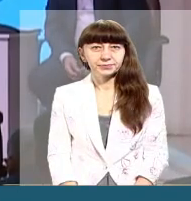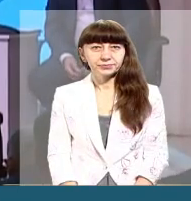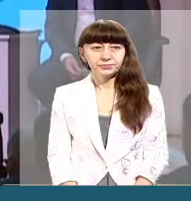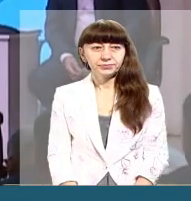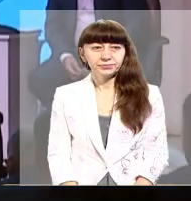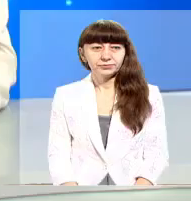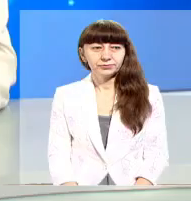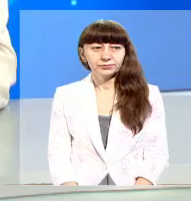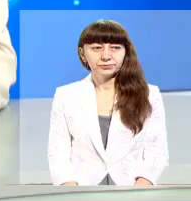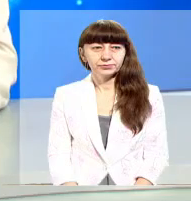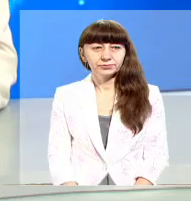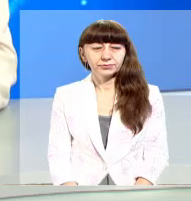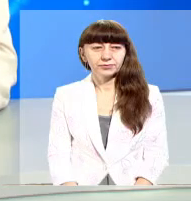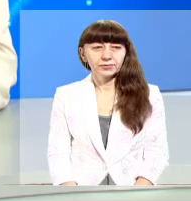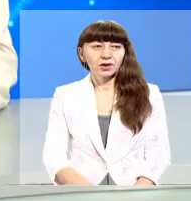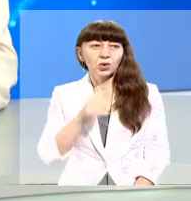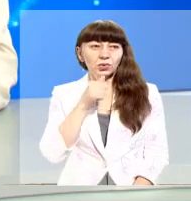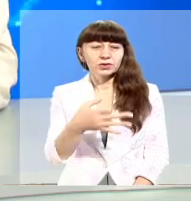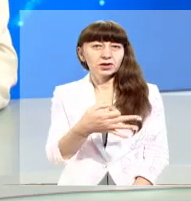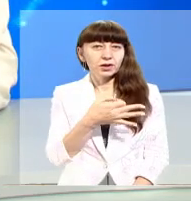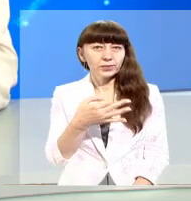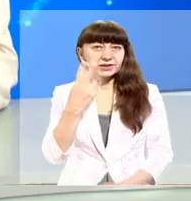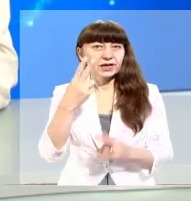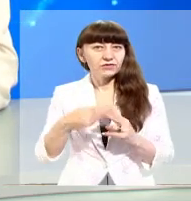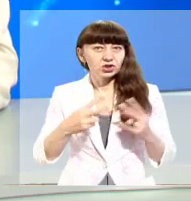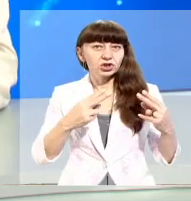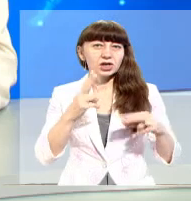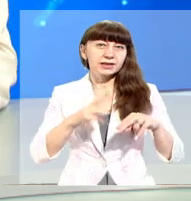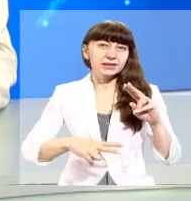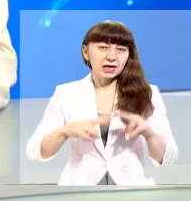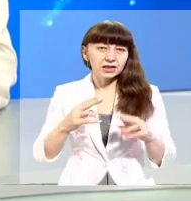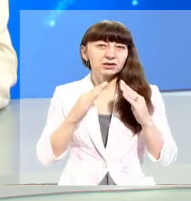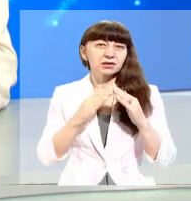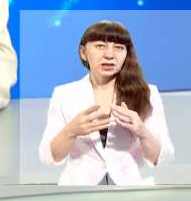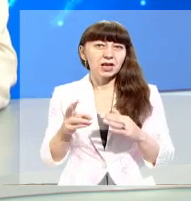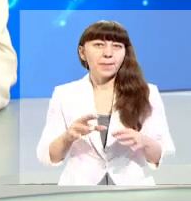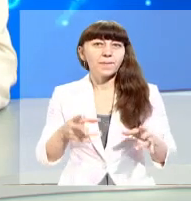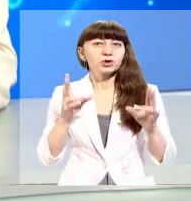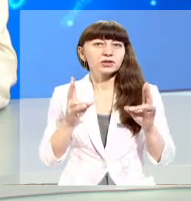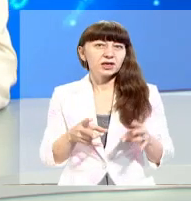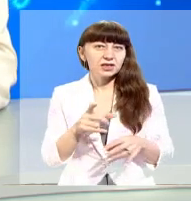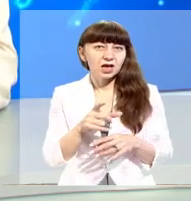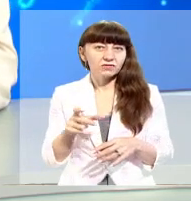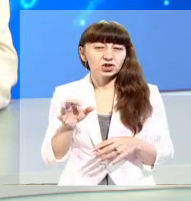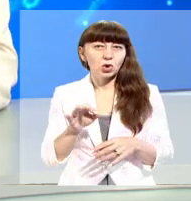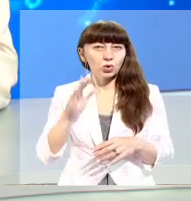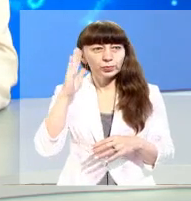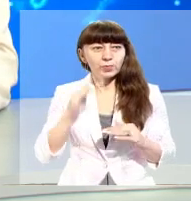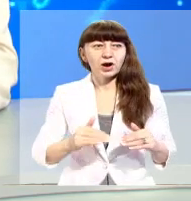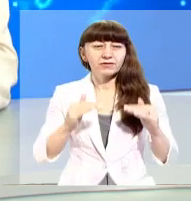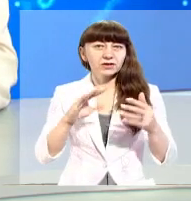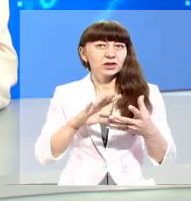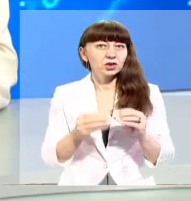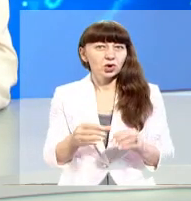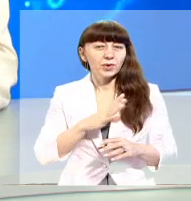Костанай. В Костанайской области завершили работу по строительству жилья для пострадавших от паводка. Заключительным